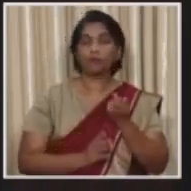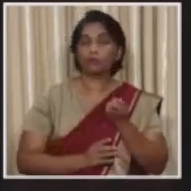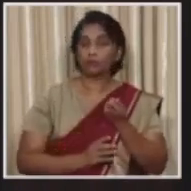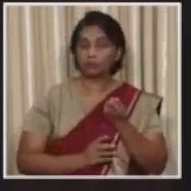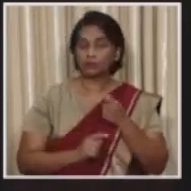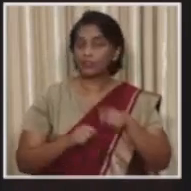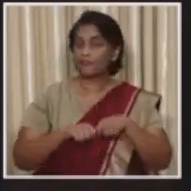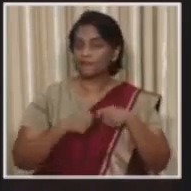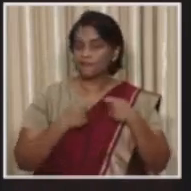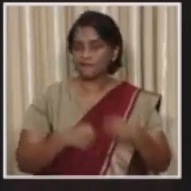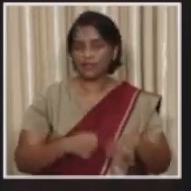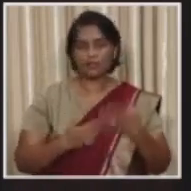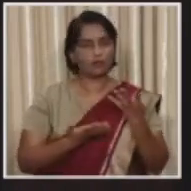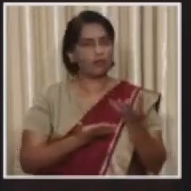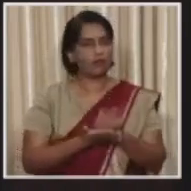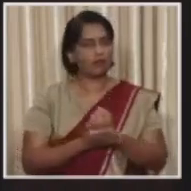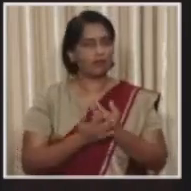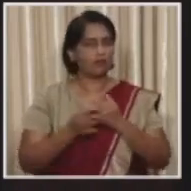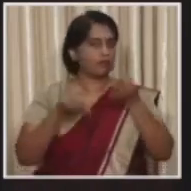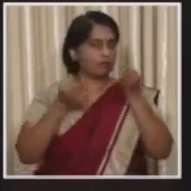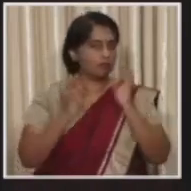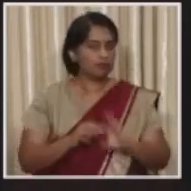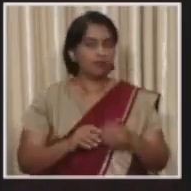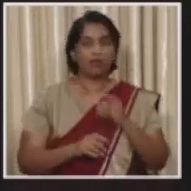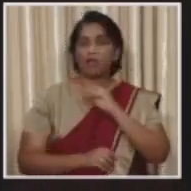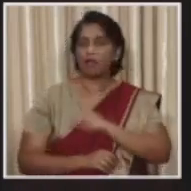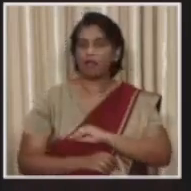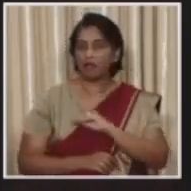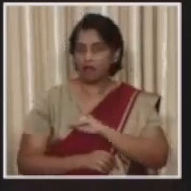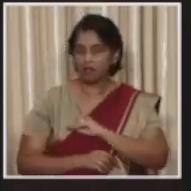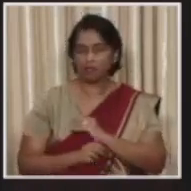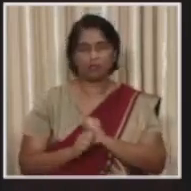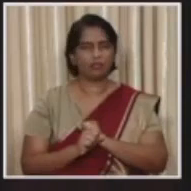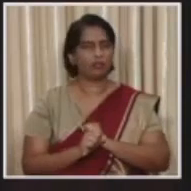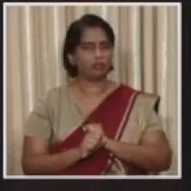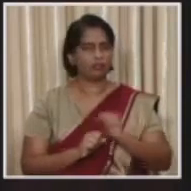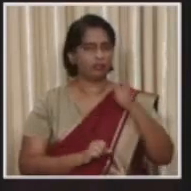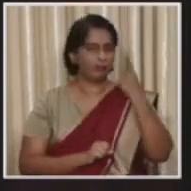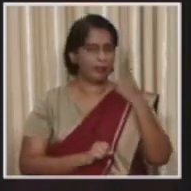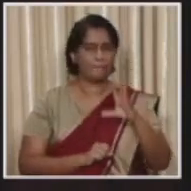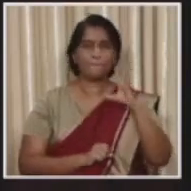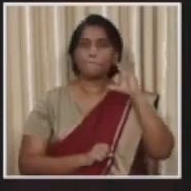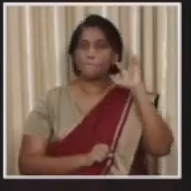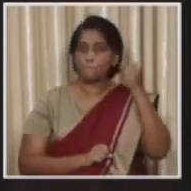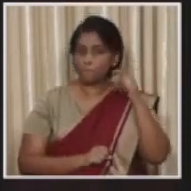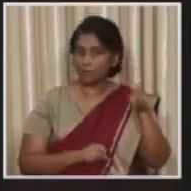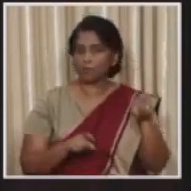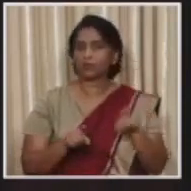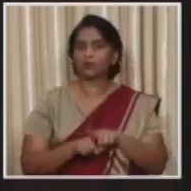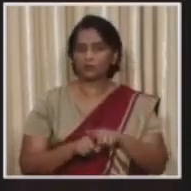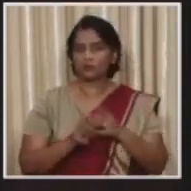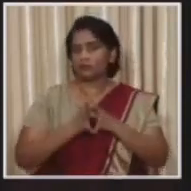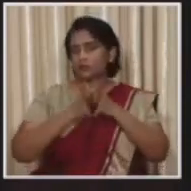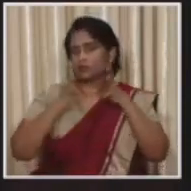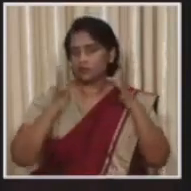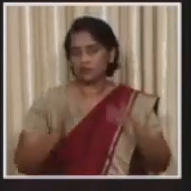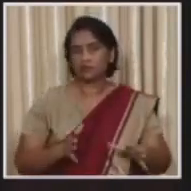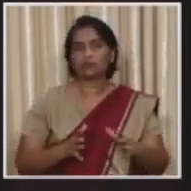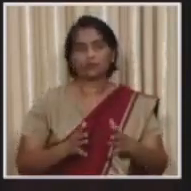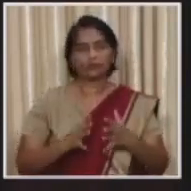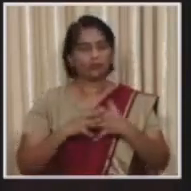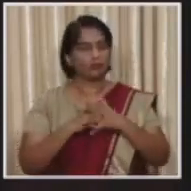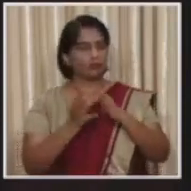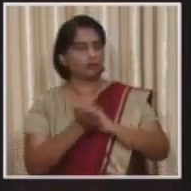තමන්ගේ මූලික වියදම්වත් පියවා ගන්න ප්‍රමාණවත් ආදායමක් නොමැතිවීමේ ප්‍රතිඵල ලෙස විශාල සුබ